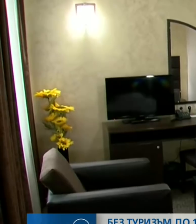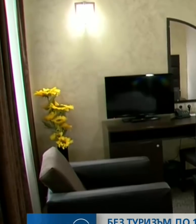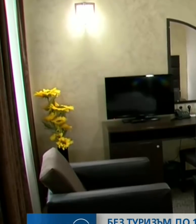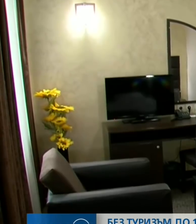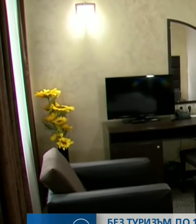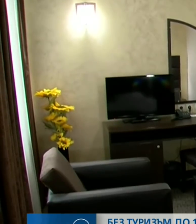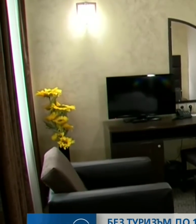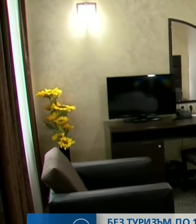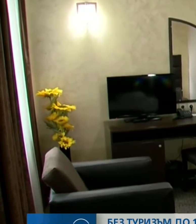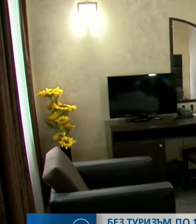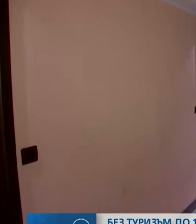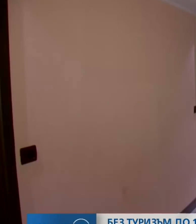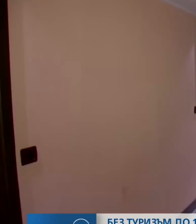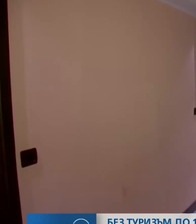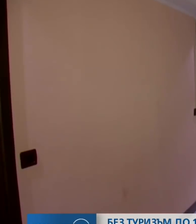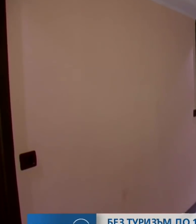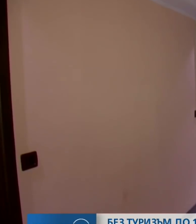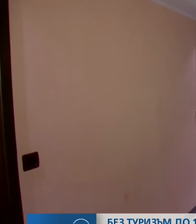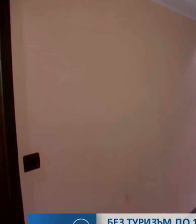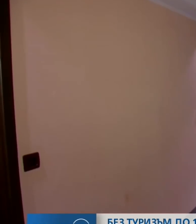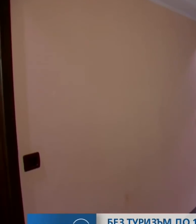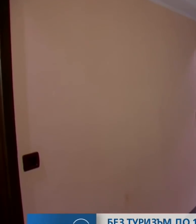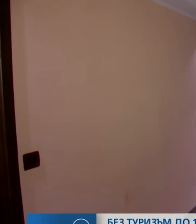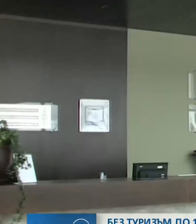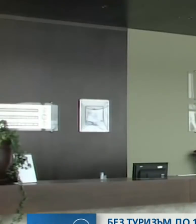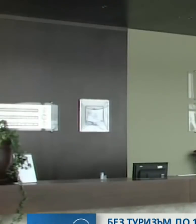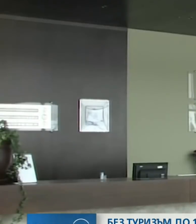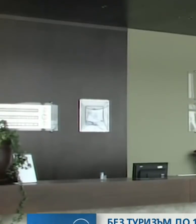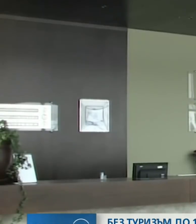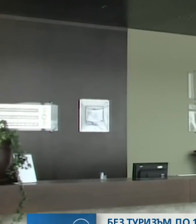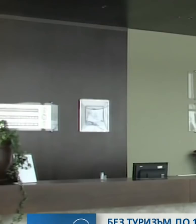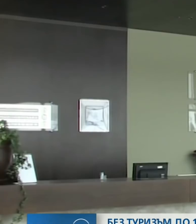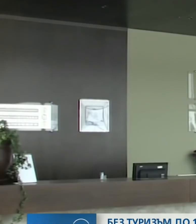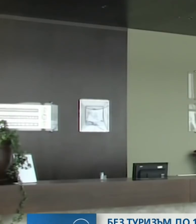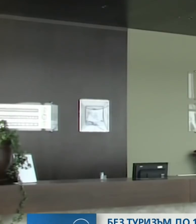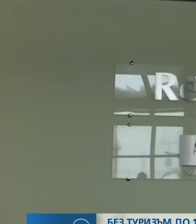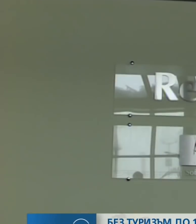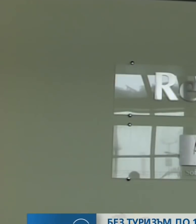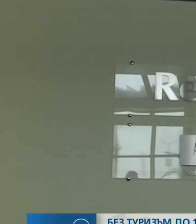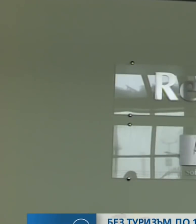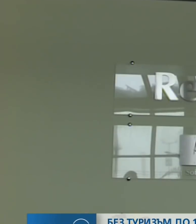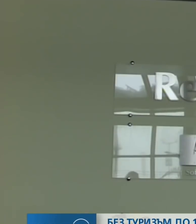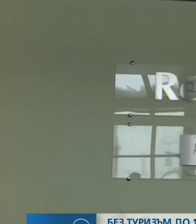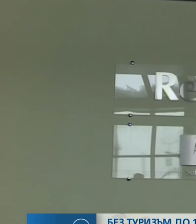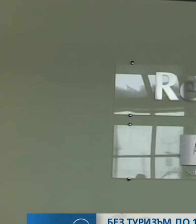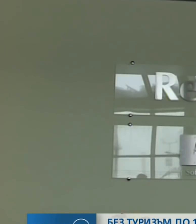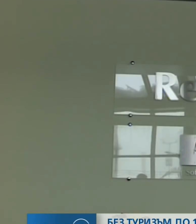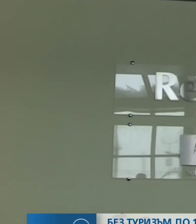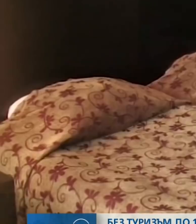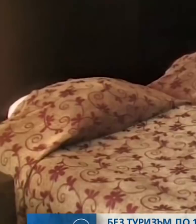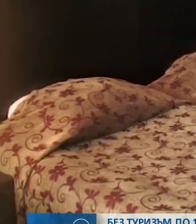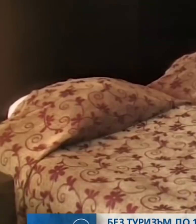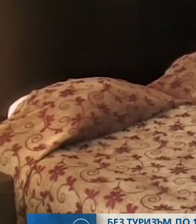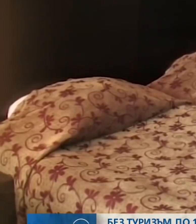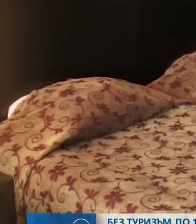ще помага на туристическия бранш, който тепърва ще е изправен пред загуби и криза. Изтеглянето по спешност към страната ни обаче може да се